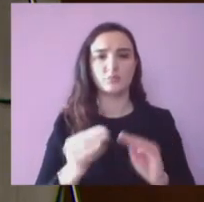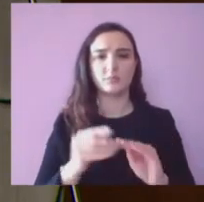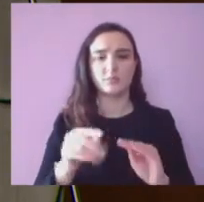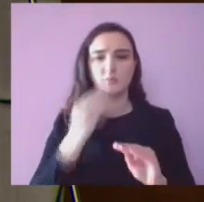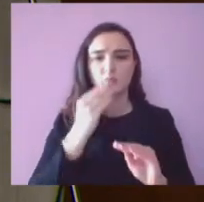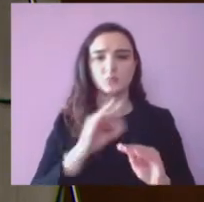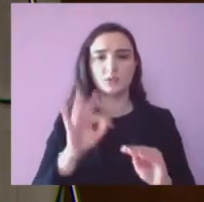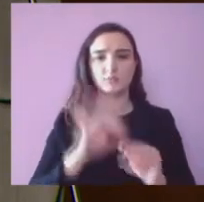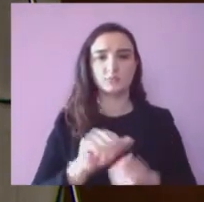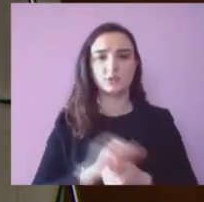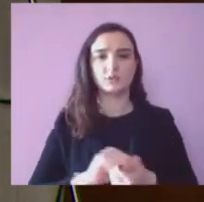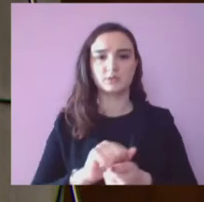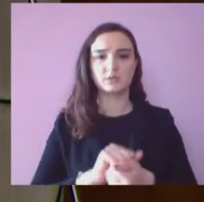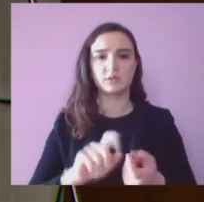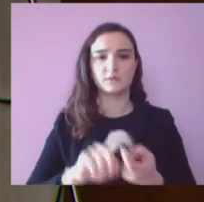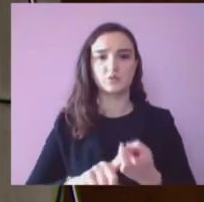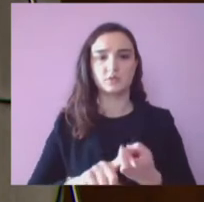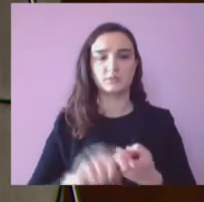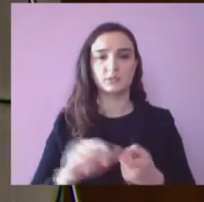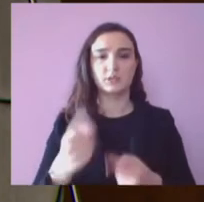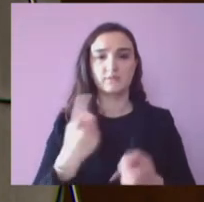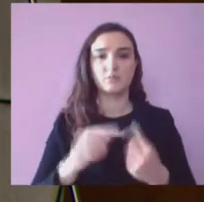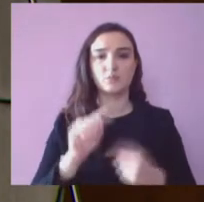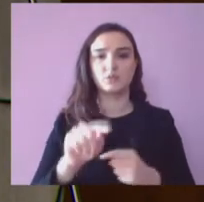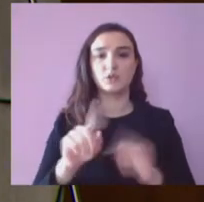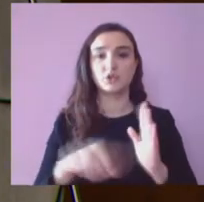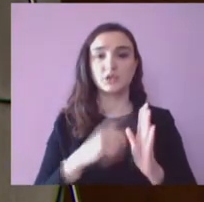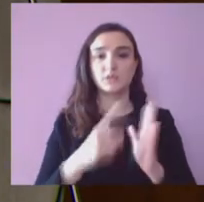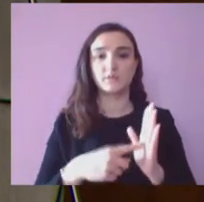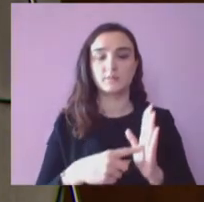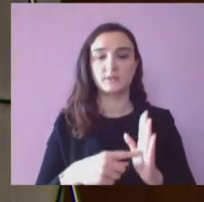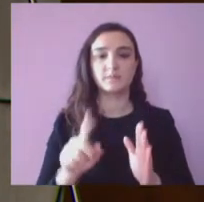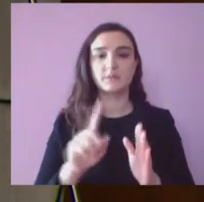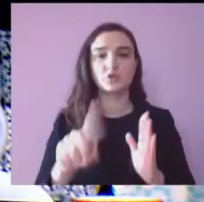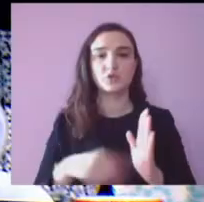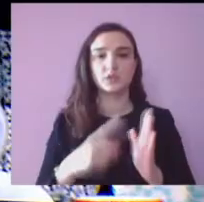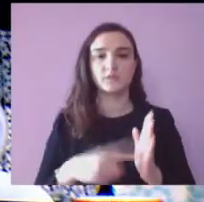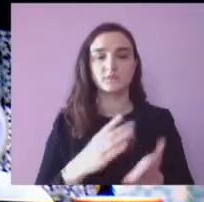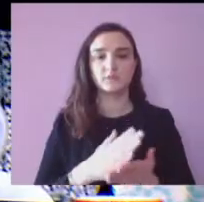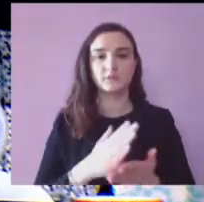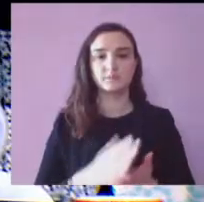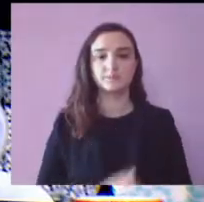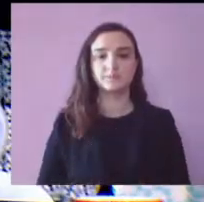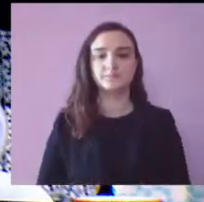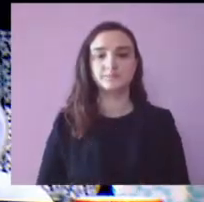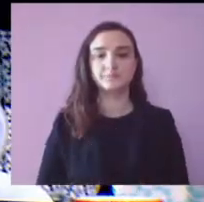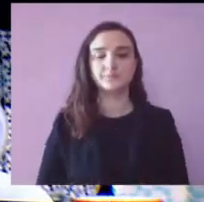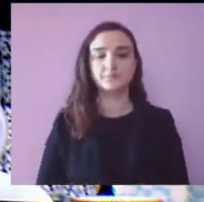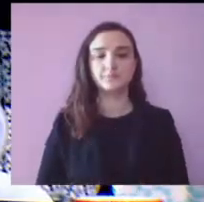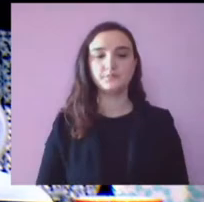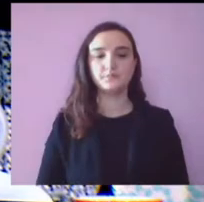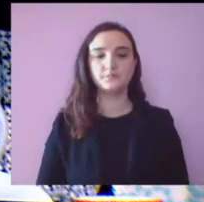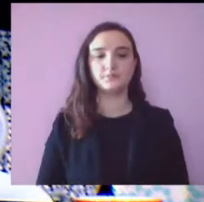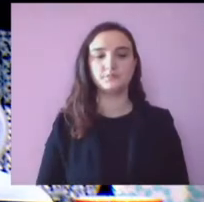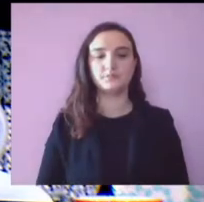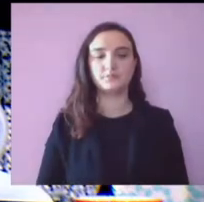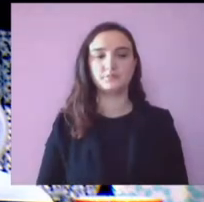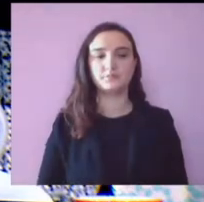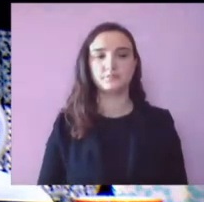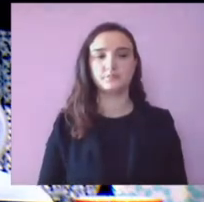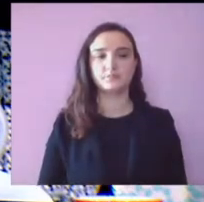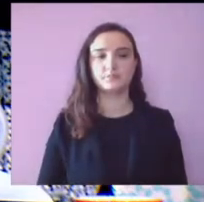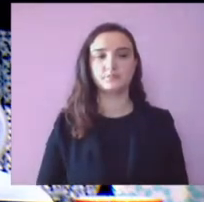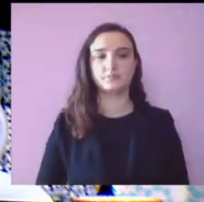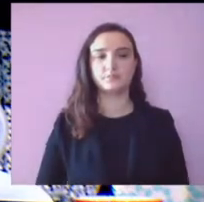მონელებასთან დაკავშირებით? და დავუბრუნდეთ კითხვებს. რა კითხვა? მაყურებლის კითხვები არის ძალიან ბევრი. მაყურებელი წერს, რომ 11